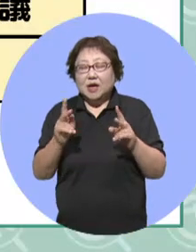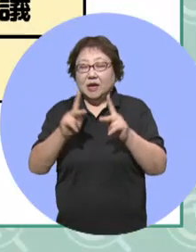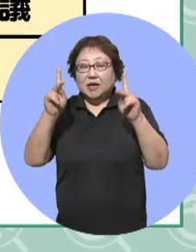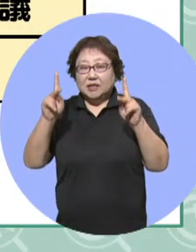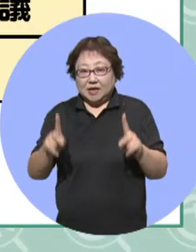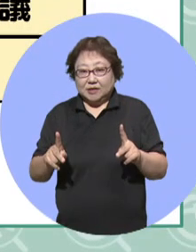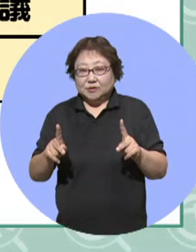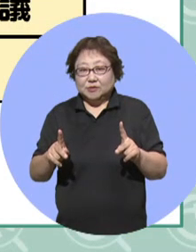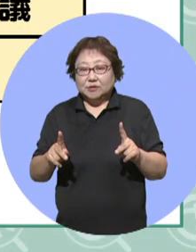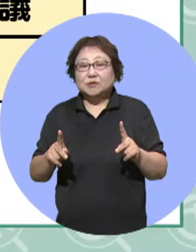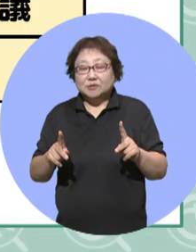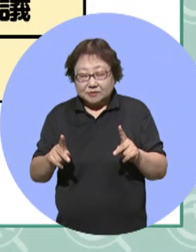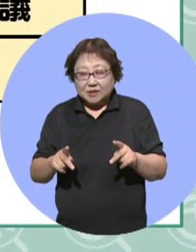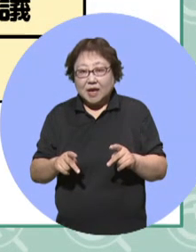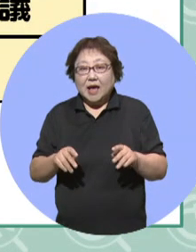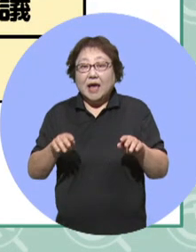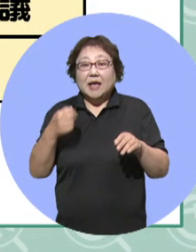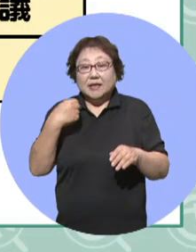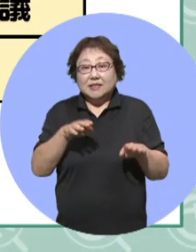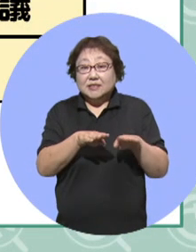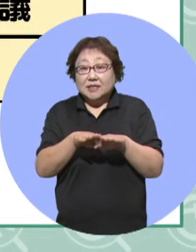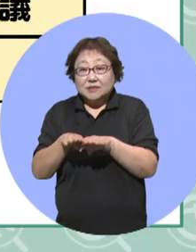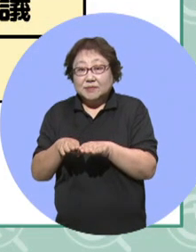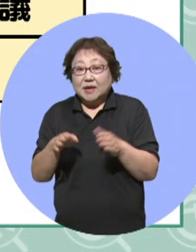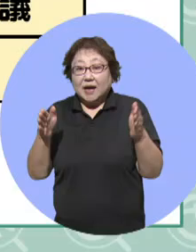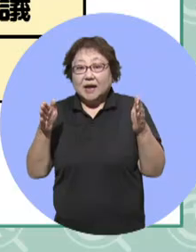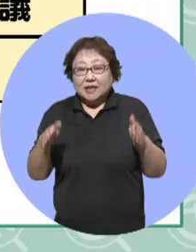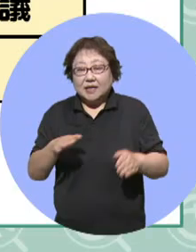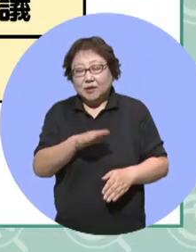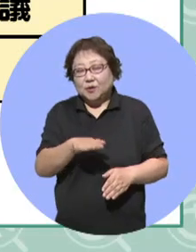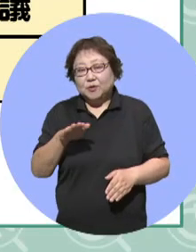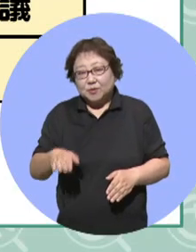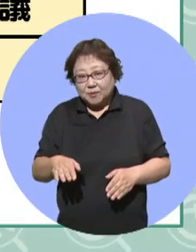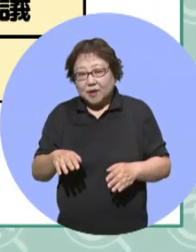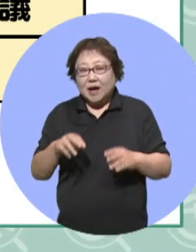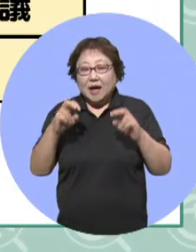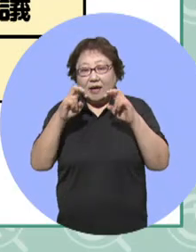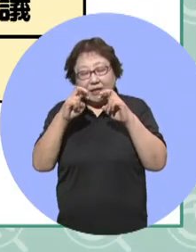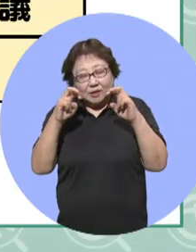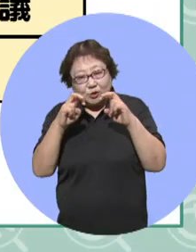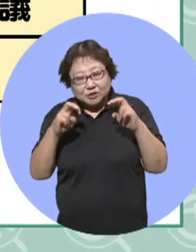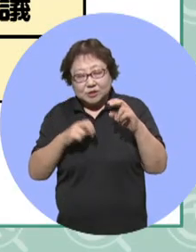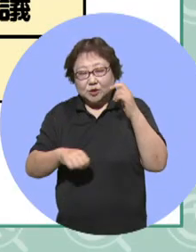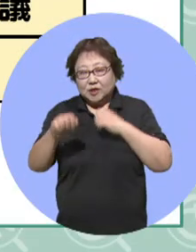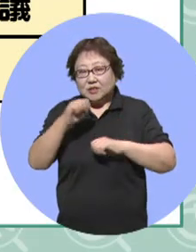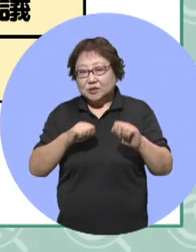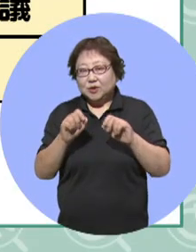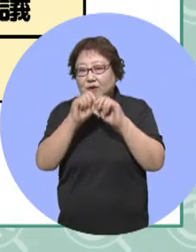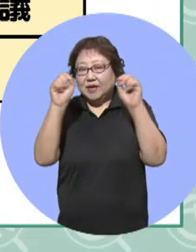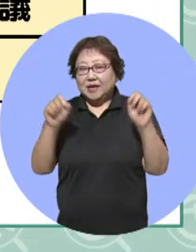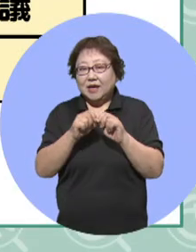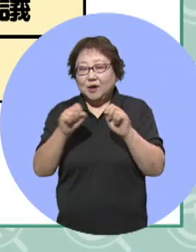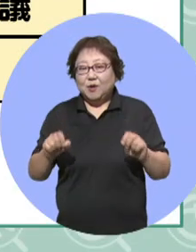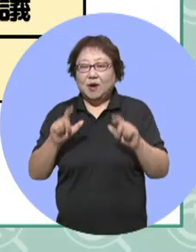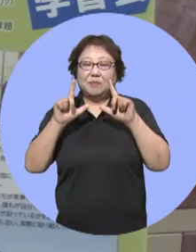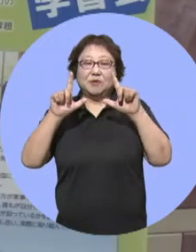え、夏休み期間を中心に子どもたち自身が探求し、その活動の成果を発表します